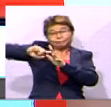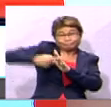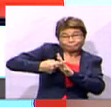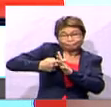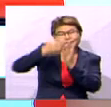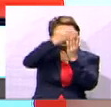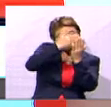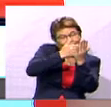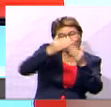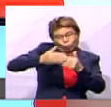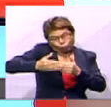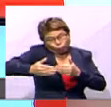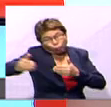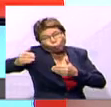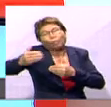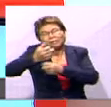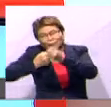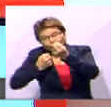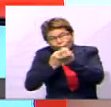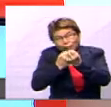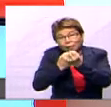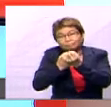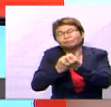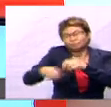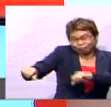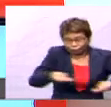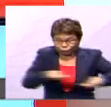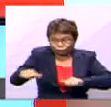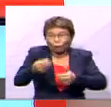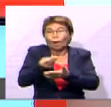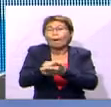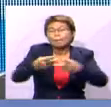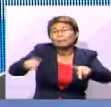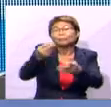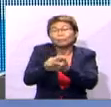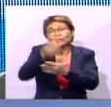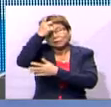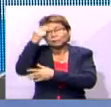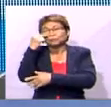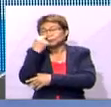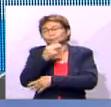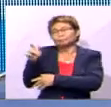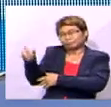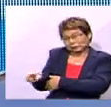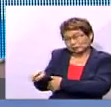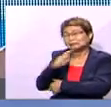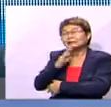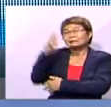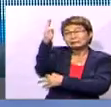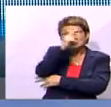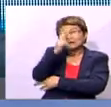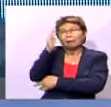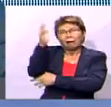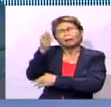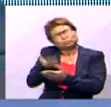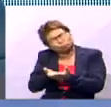langkah selanjutnya yang dapat menyokong kedinamikan pasaran modal. Datuk Seri Najib yang juga Menteri Keuangan berkata kerajaan juga